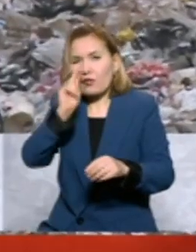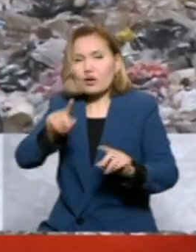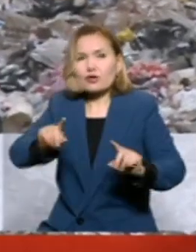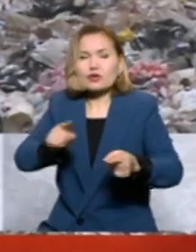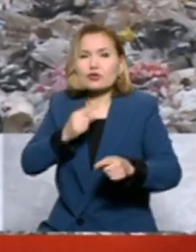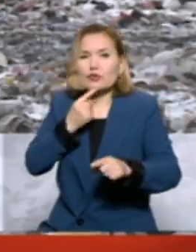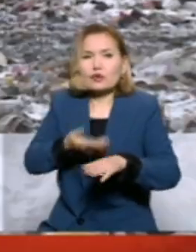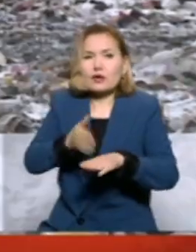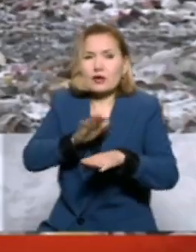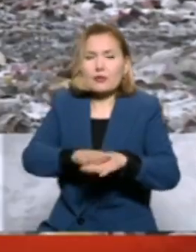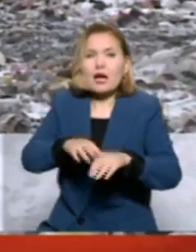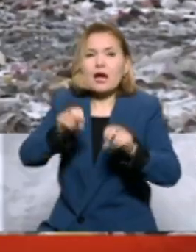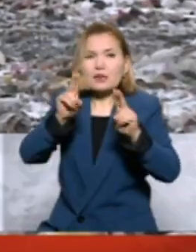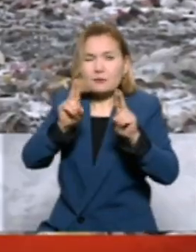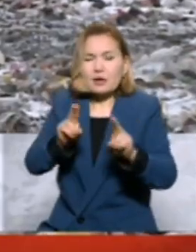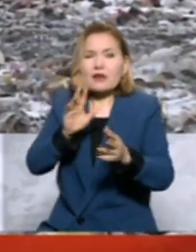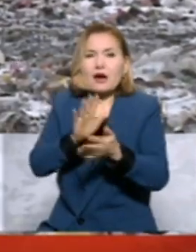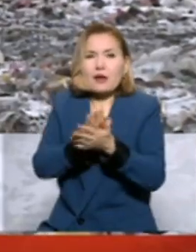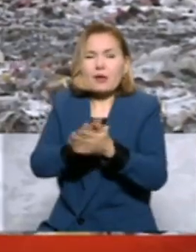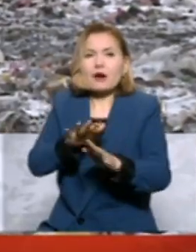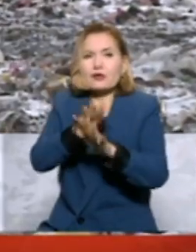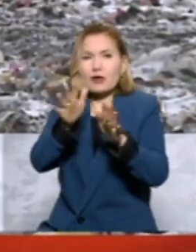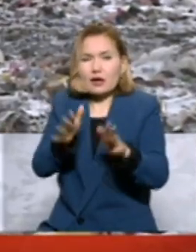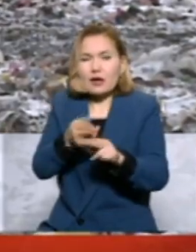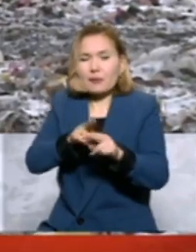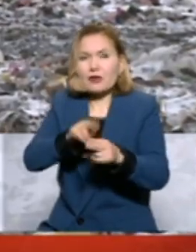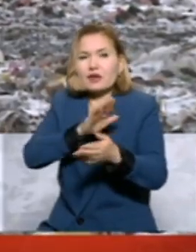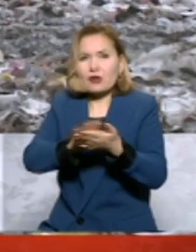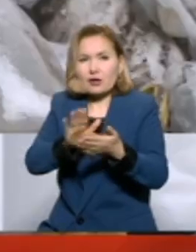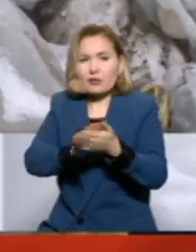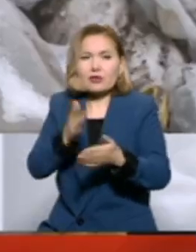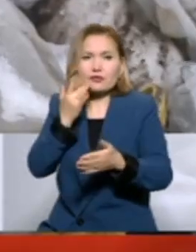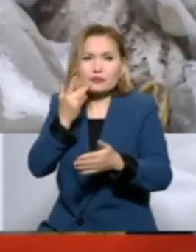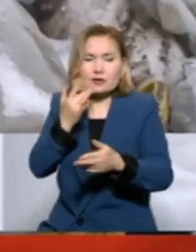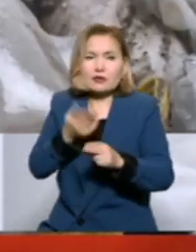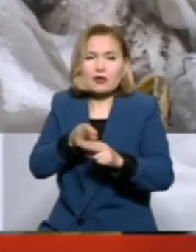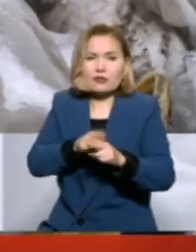қоқысты арнайы полигонға тасу жұмыстарын жергілікті билік атқарады.